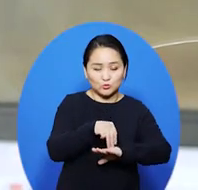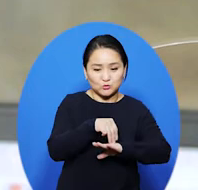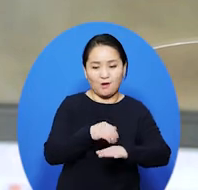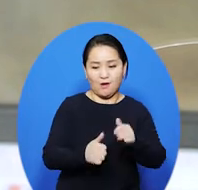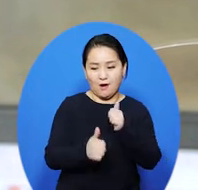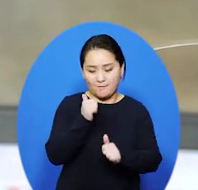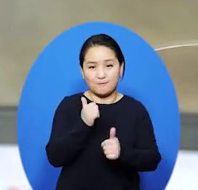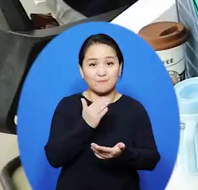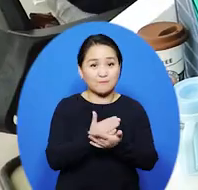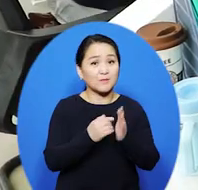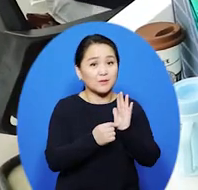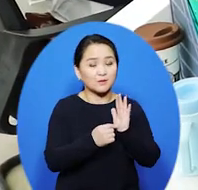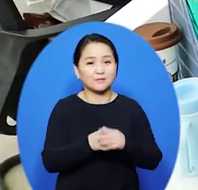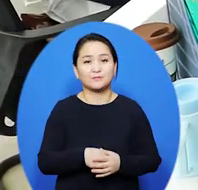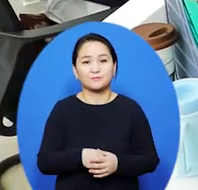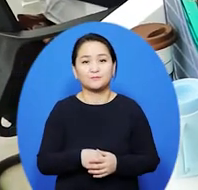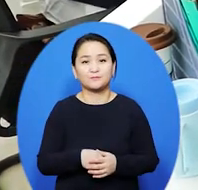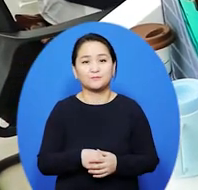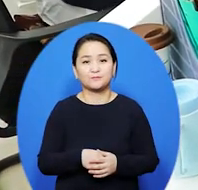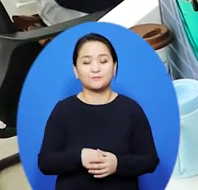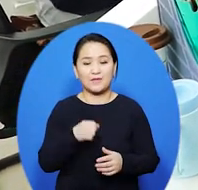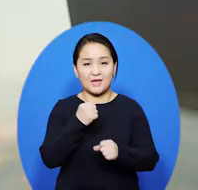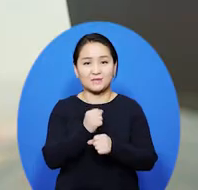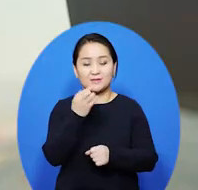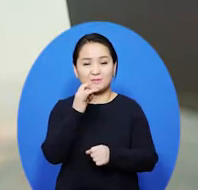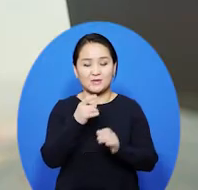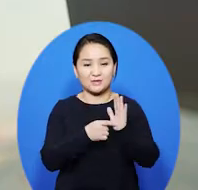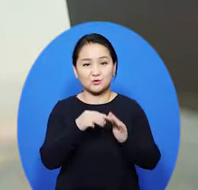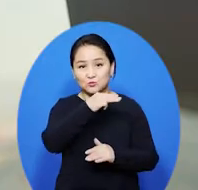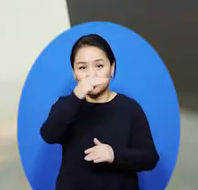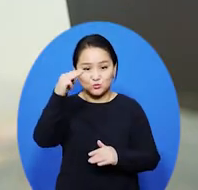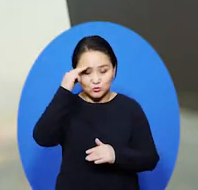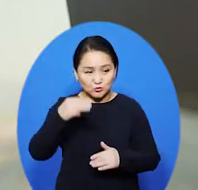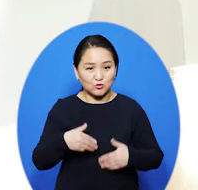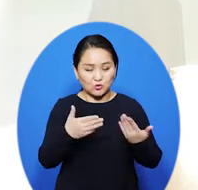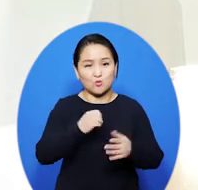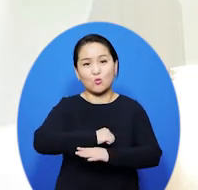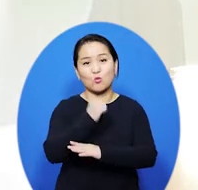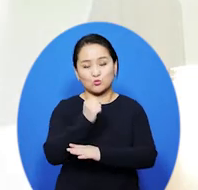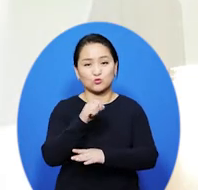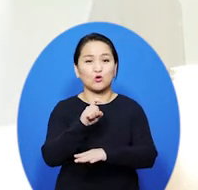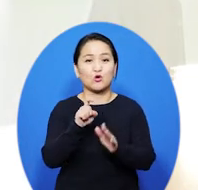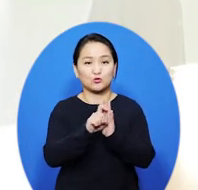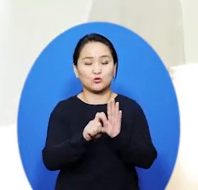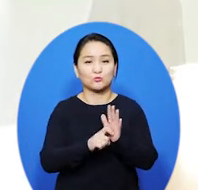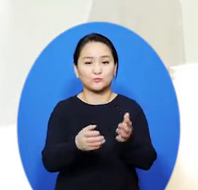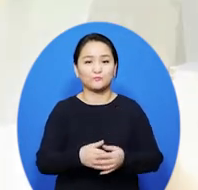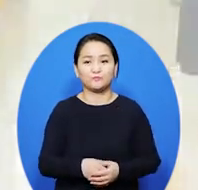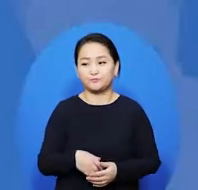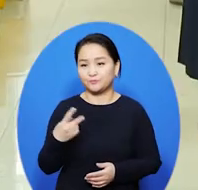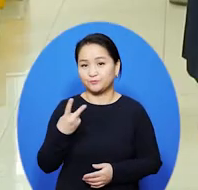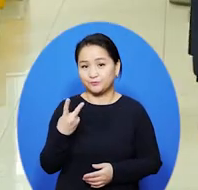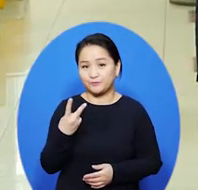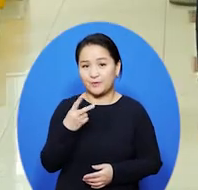тууштай, амжилттай хэрэгжиж байгаа төсөл бол интерншип ажлын байрны туршлага олгох урамшуулалт хөтөлбөр юм.